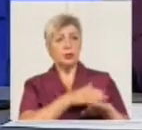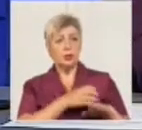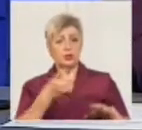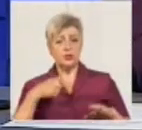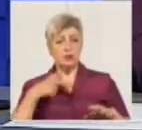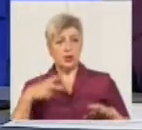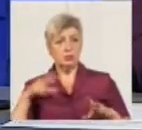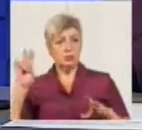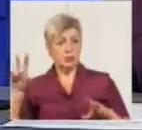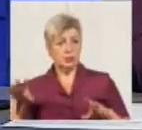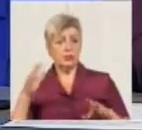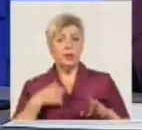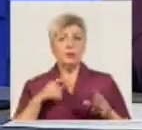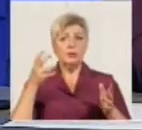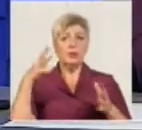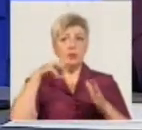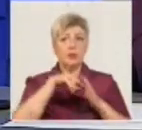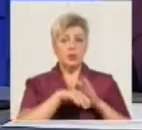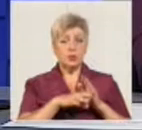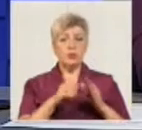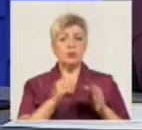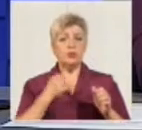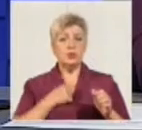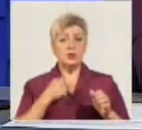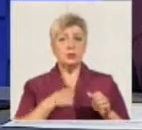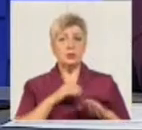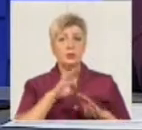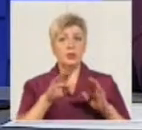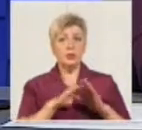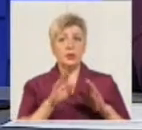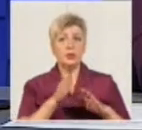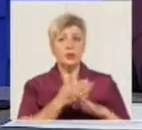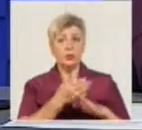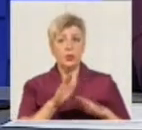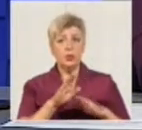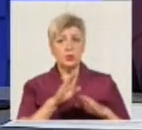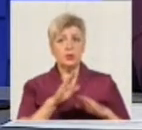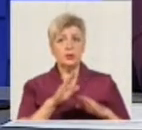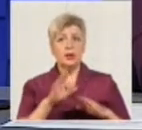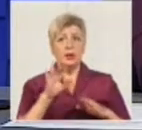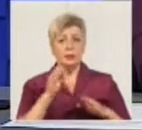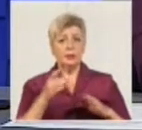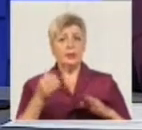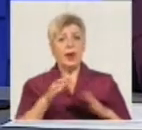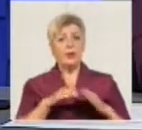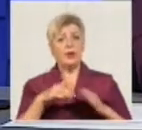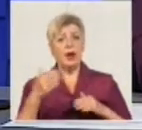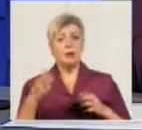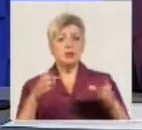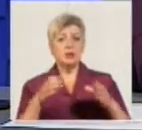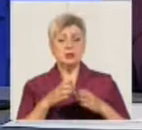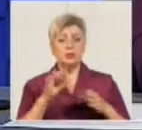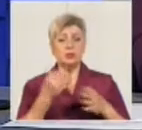він війшов у військовий підрозділ, добровольчий підрозділ, і вже зі зброєю в